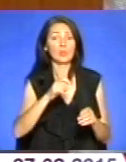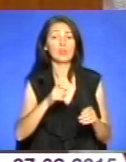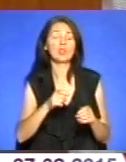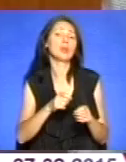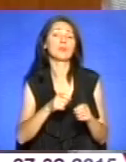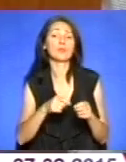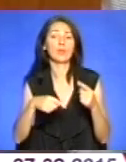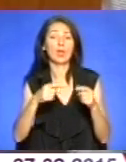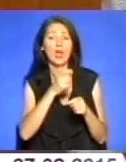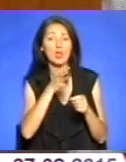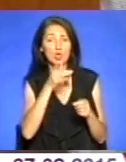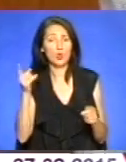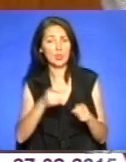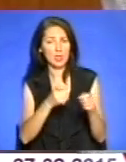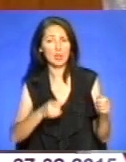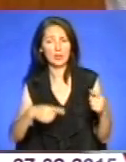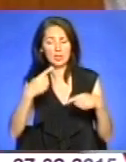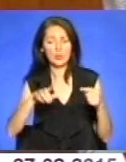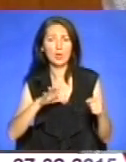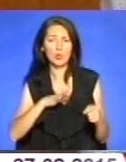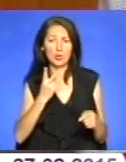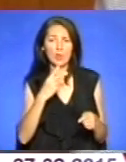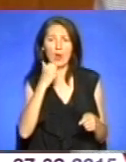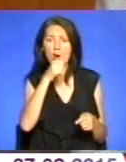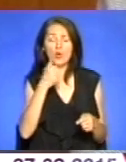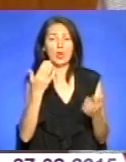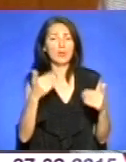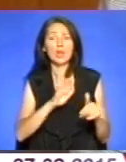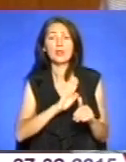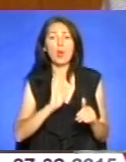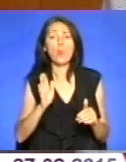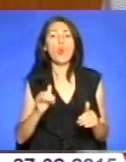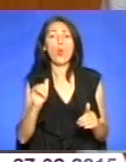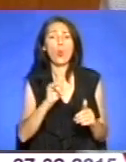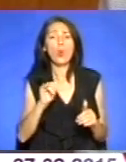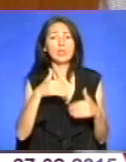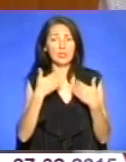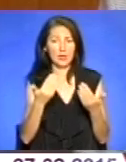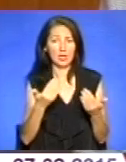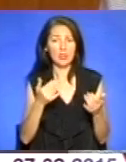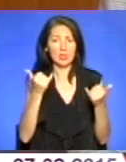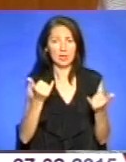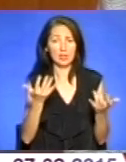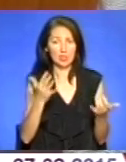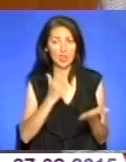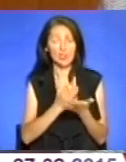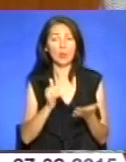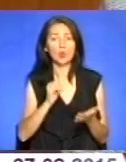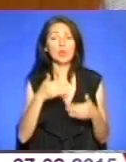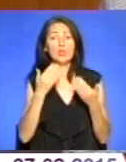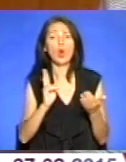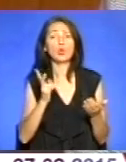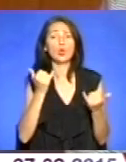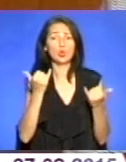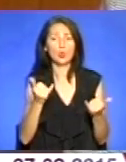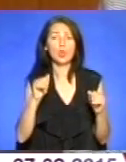тривав 2 роки. Тому що вже не було до кого апелювати. В даному випадку є ще до кого апелювати. Хто сьогодні призначає голову Національного банку